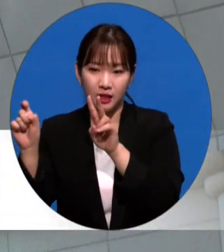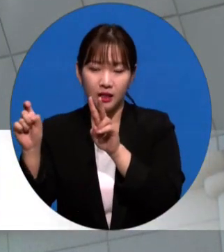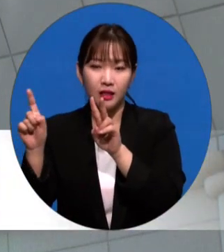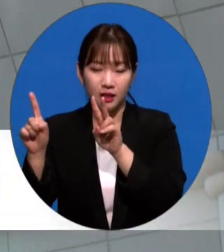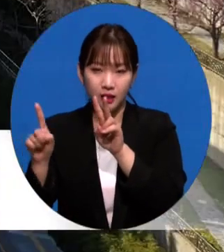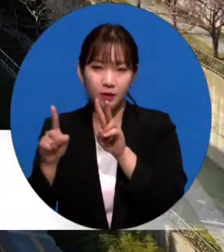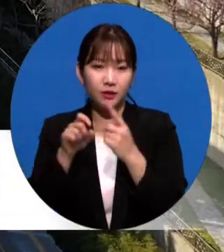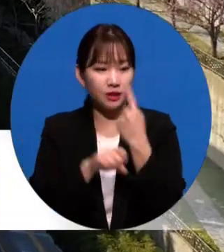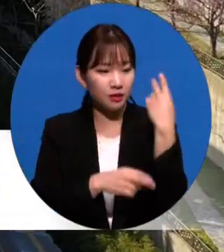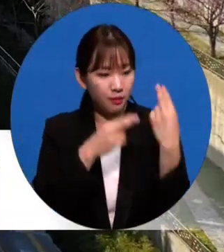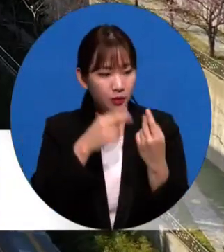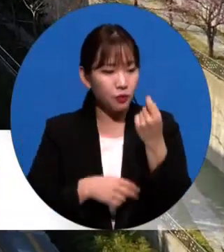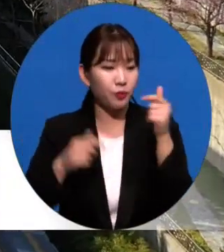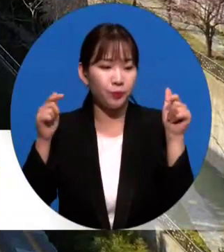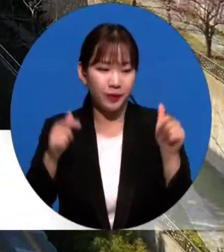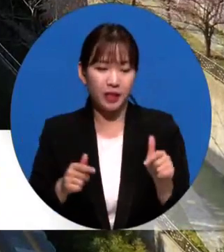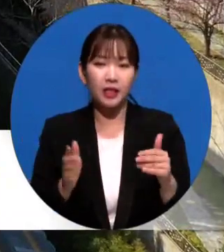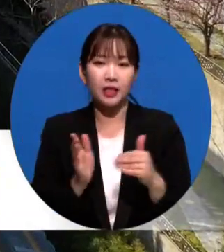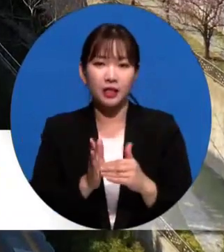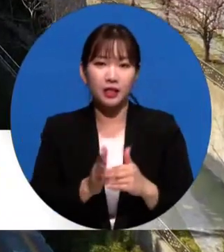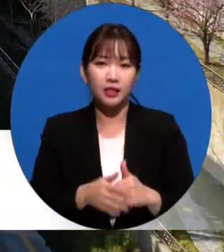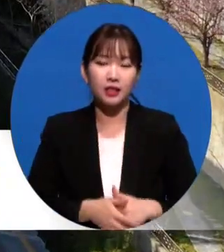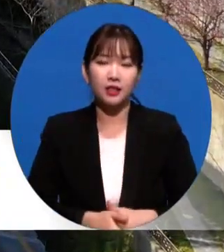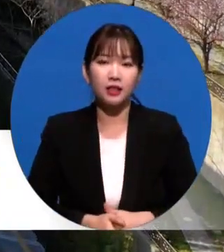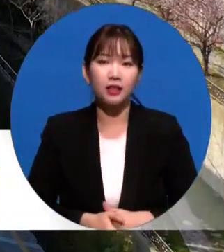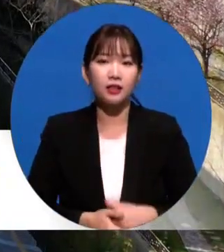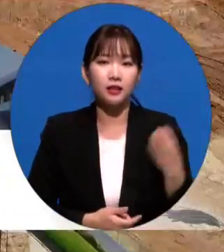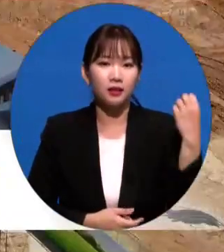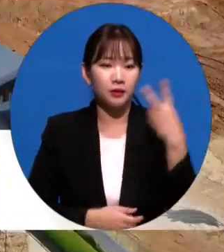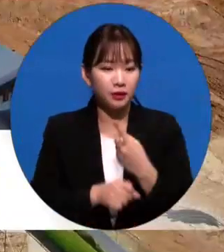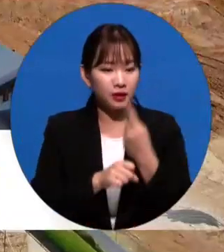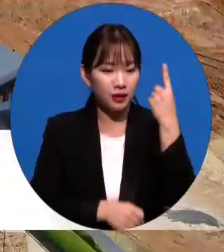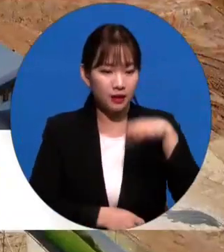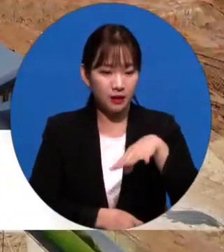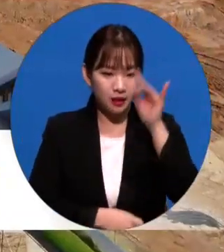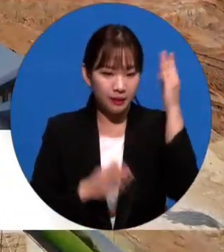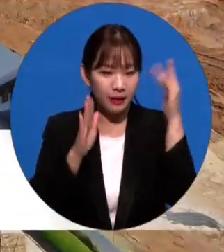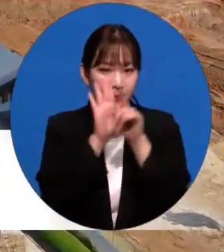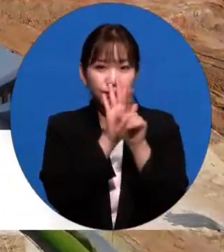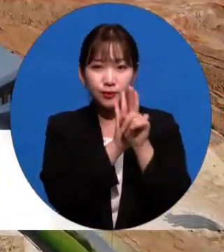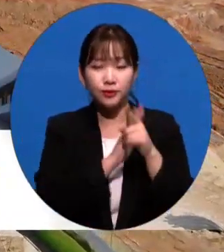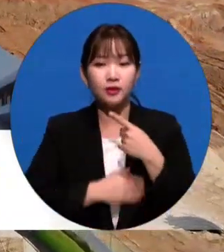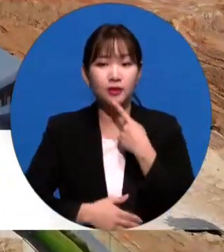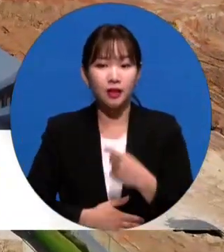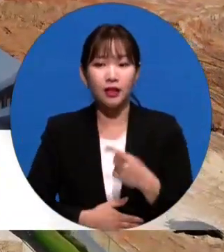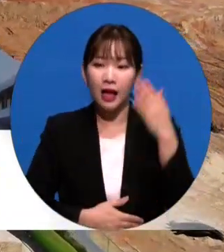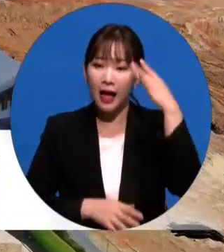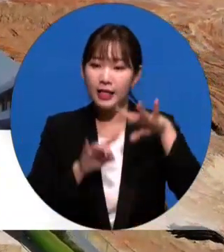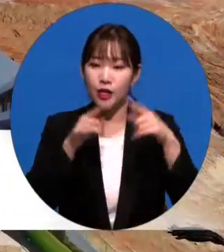1로 지난해보다 소폭 감소했습니다. 한편 지난해 처음 학생을 모집한